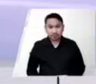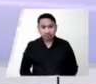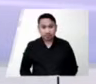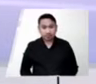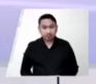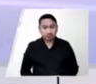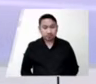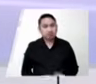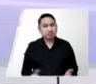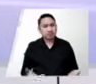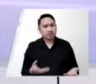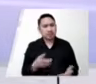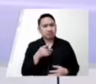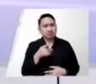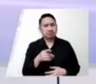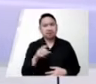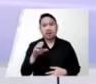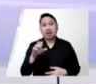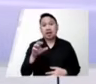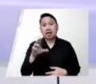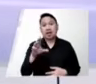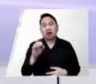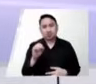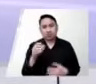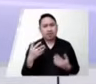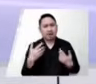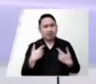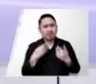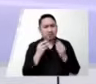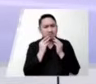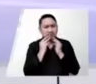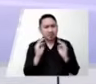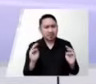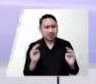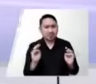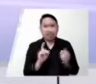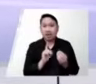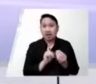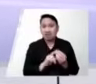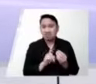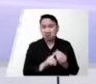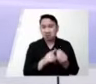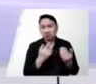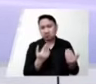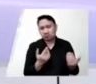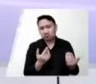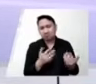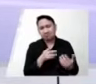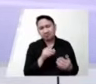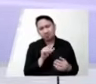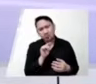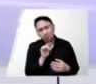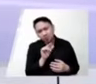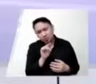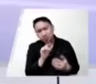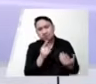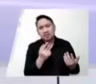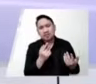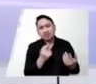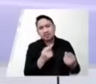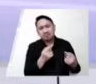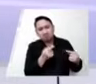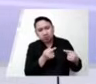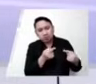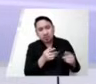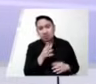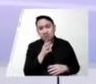nagsalita na si Olympic double gold medalist Carlos yulo kaugnay sa tampuhan nila ng kanyang ina May iniwan pa siyang mensahe